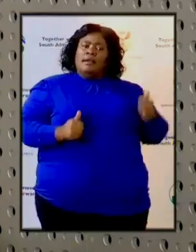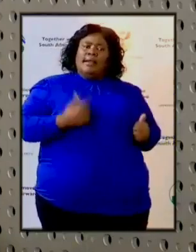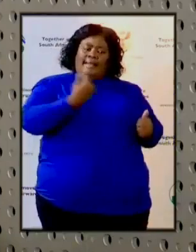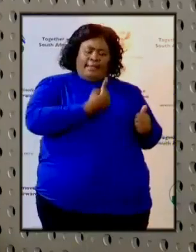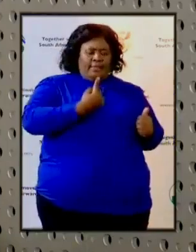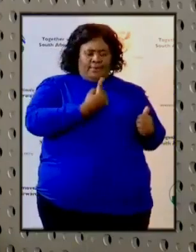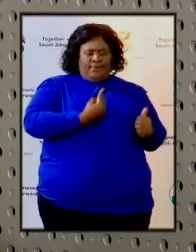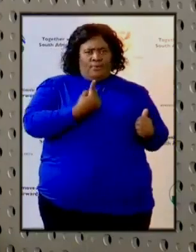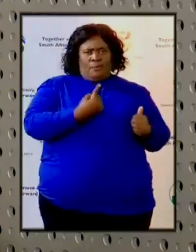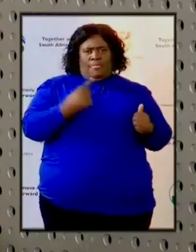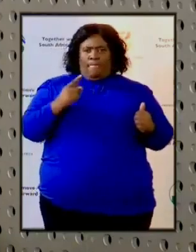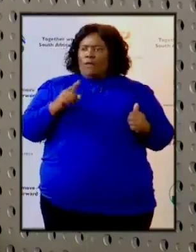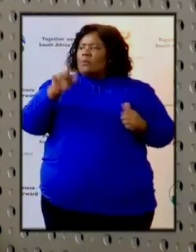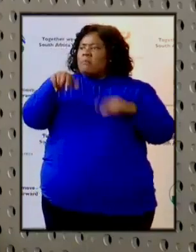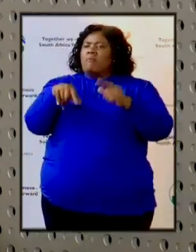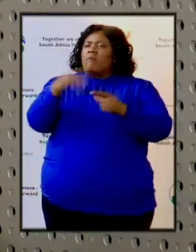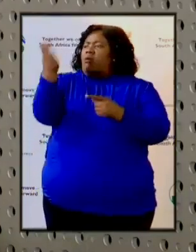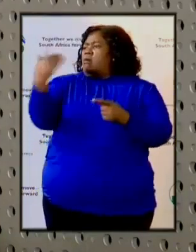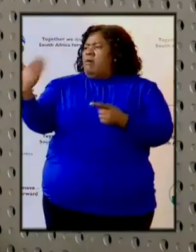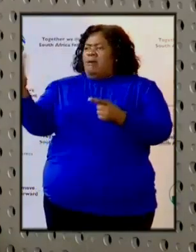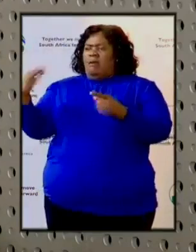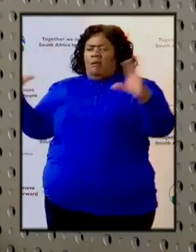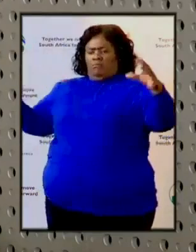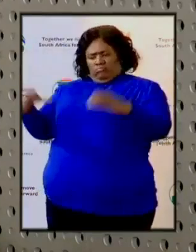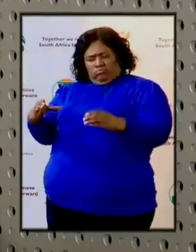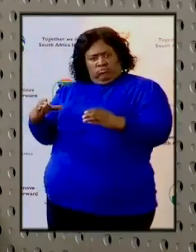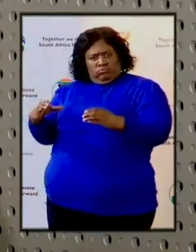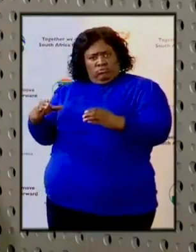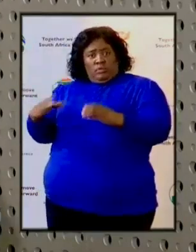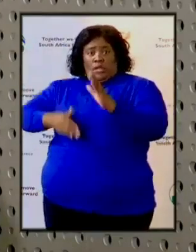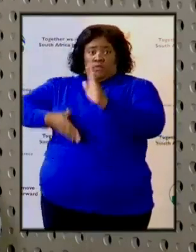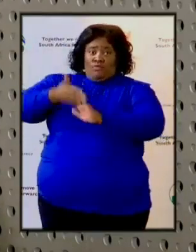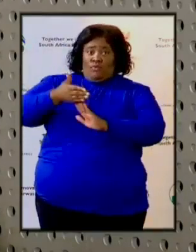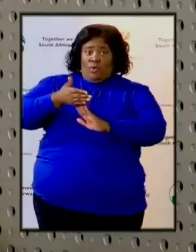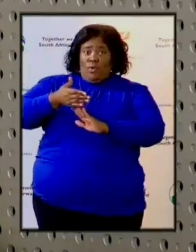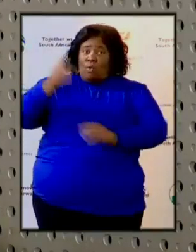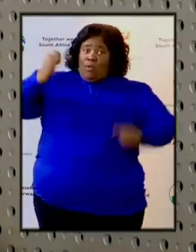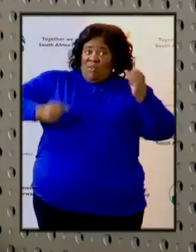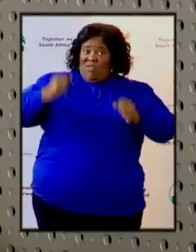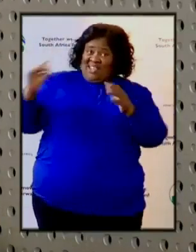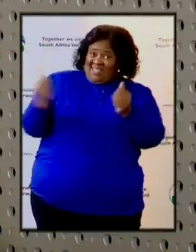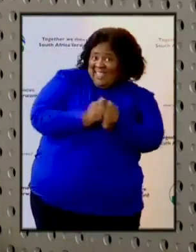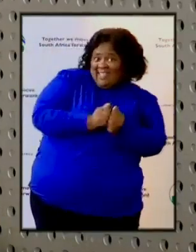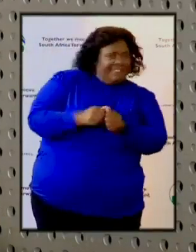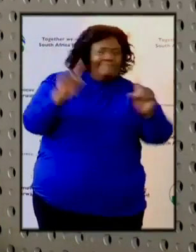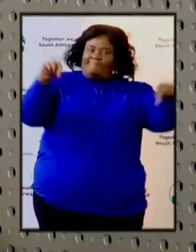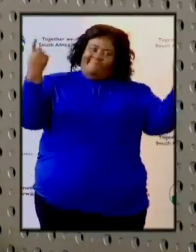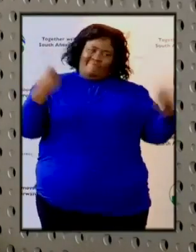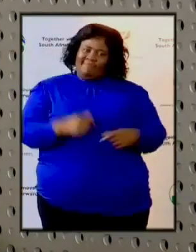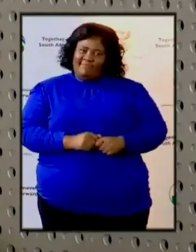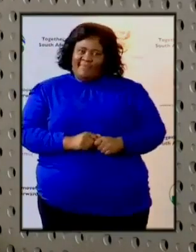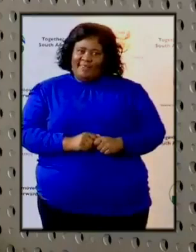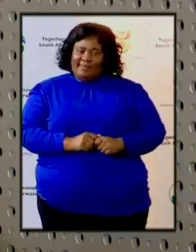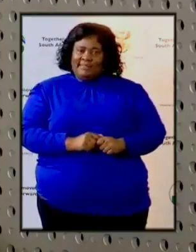niqoqane ukuthi asihambeni siyogijima. Noma iklabhu yenu niqoqe ukuthi asihambeni siyogijima, cha.